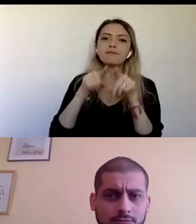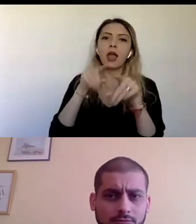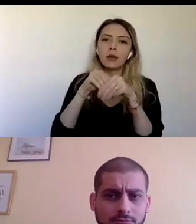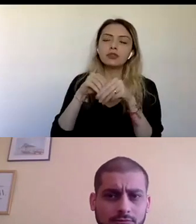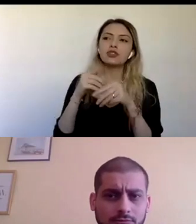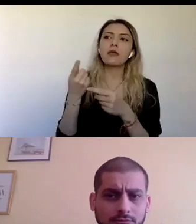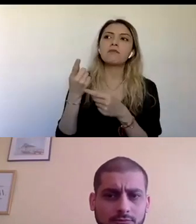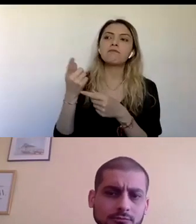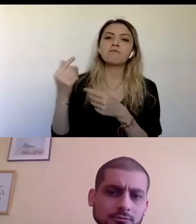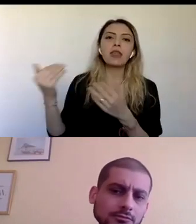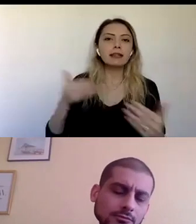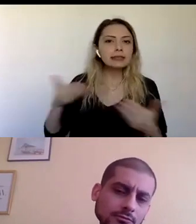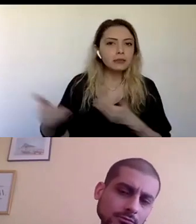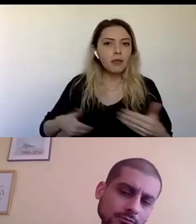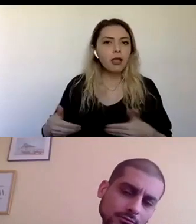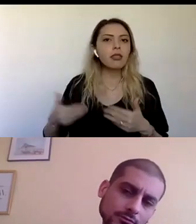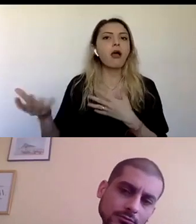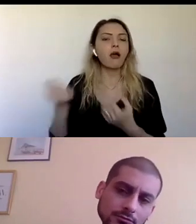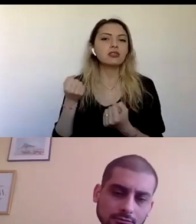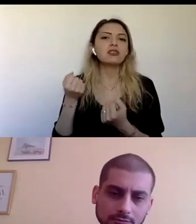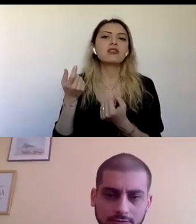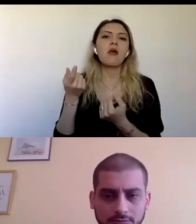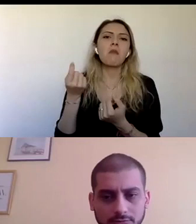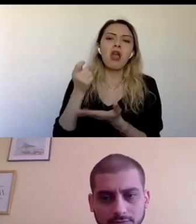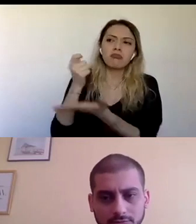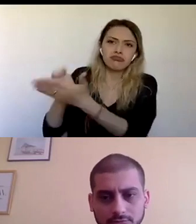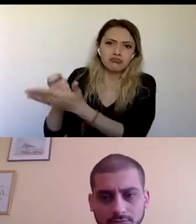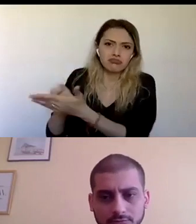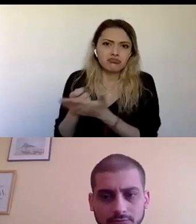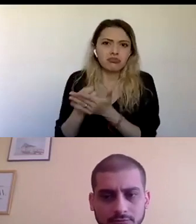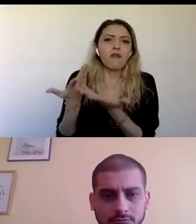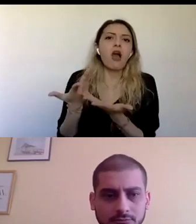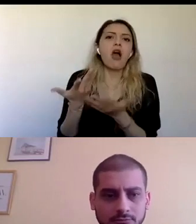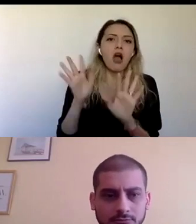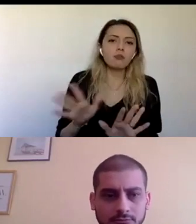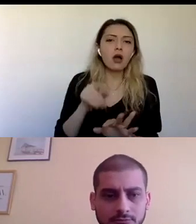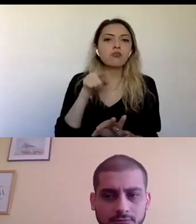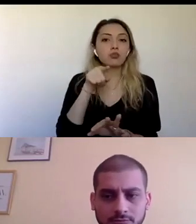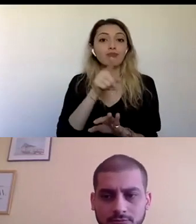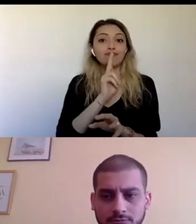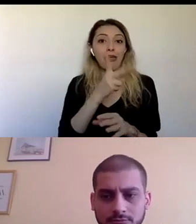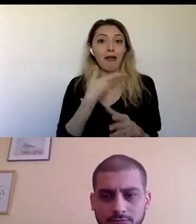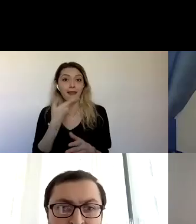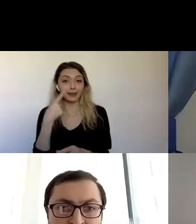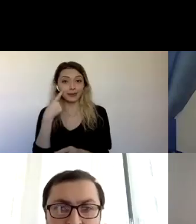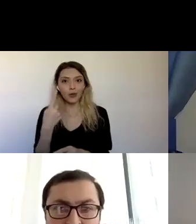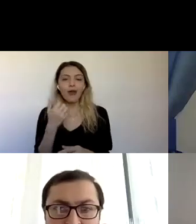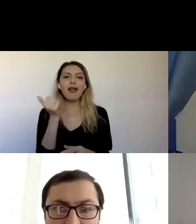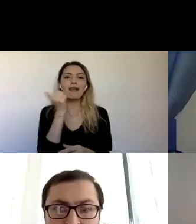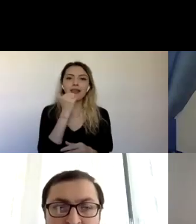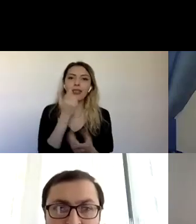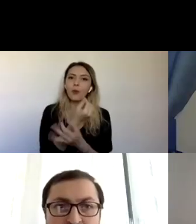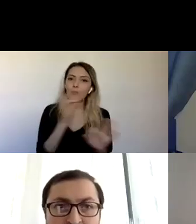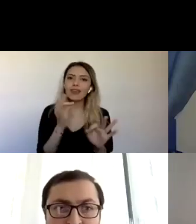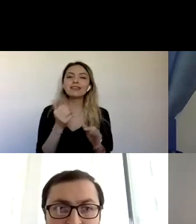aslında bunların hem ücretsiz hem de arşive dönük, dilediğiniz kadar geriye dönük yapılabileceği bu taramanın,